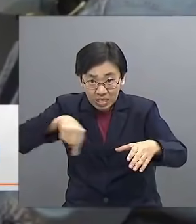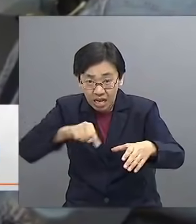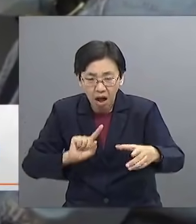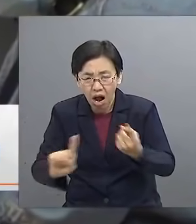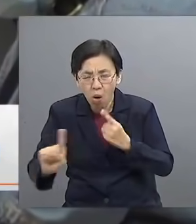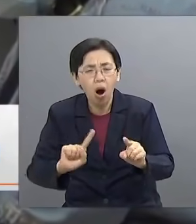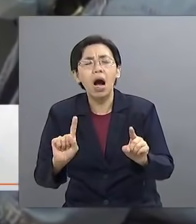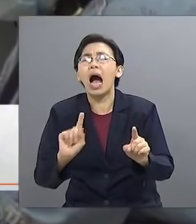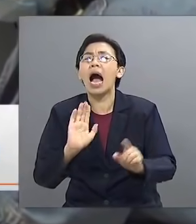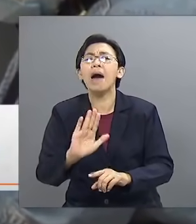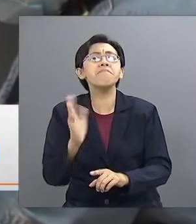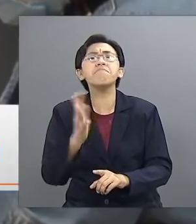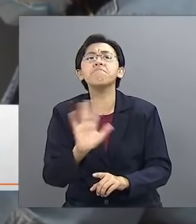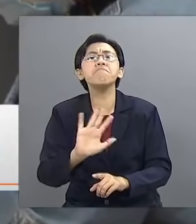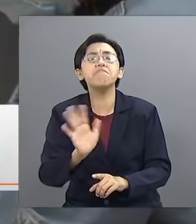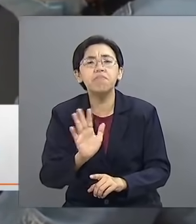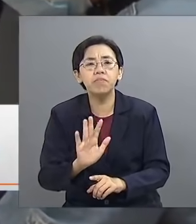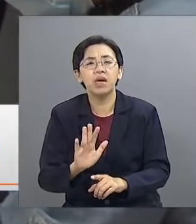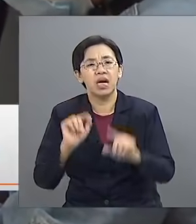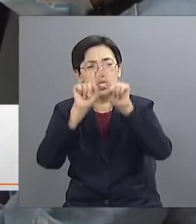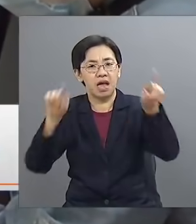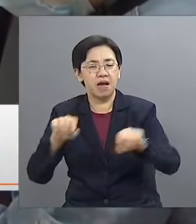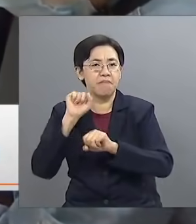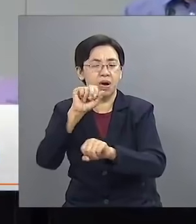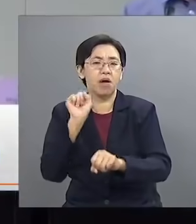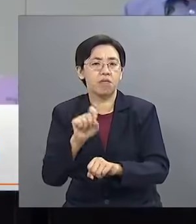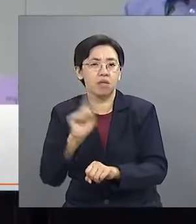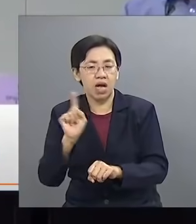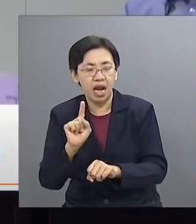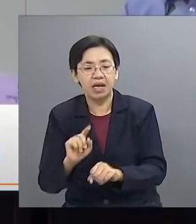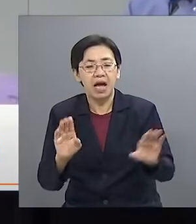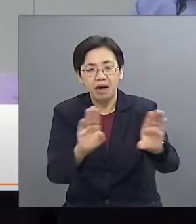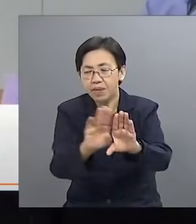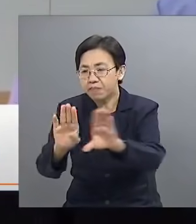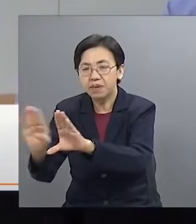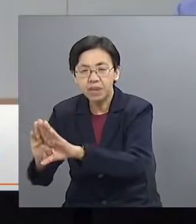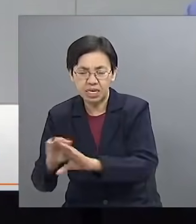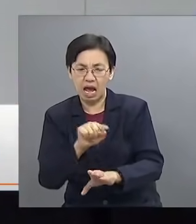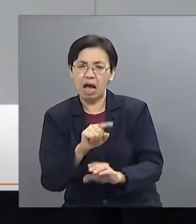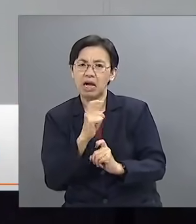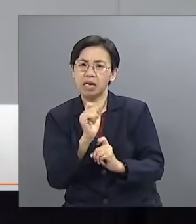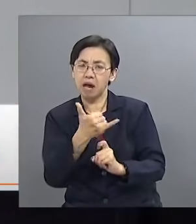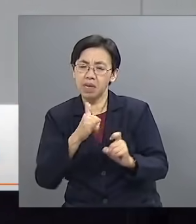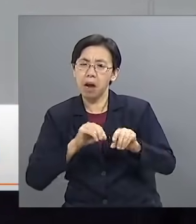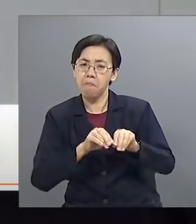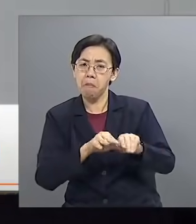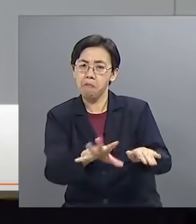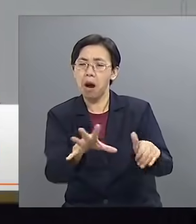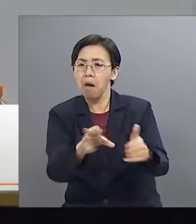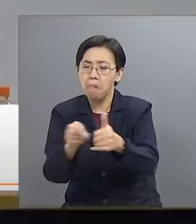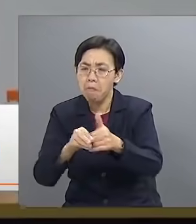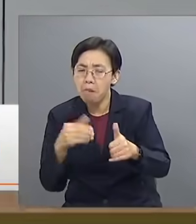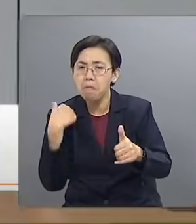เร่งด่วนโดยสถานที่ที่ประกาศปิดเพิ่มเติมซึ่งเป็นสถานที่ที่เสี่ยงต่อการแพร่ระบาดของโรคในทุกพื้นที่ของระยองอย่างเ